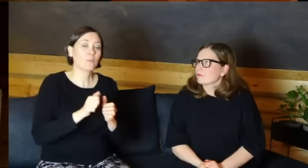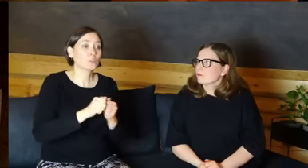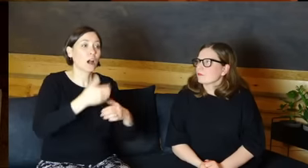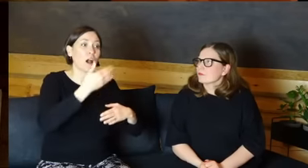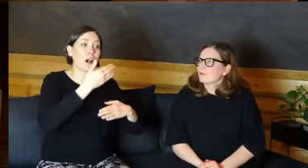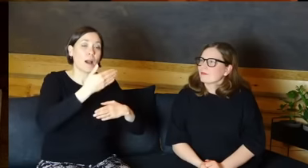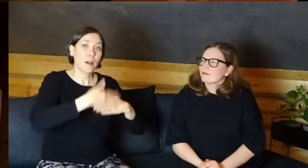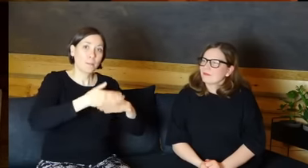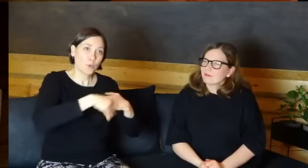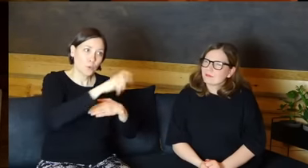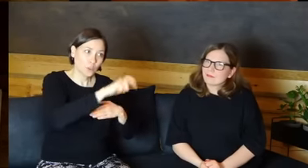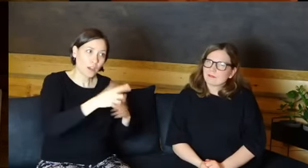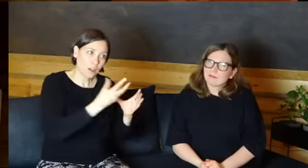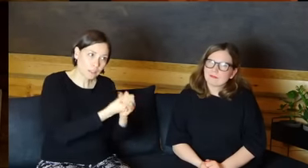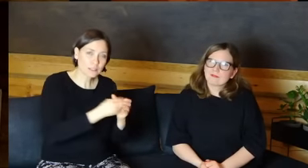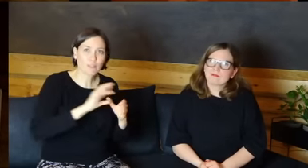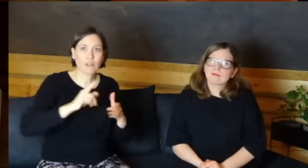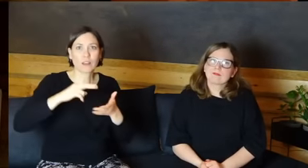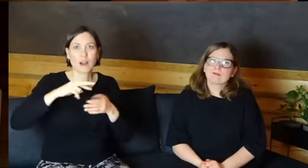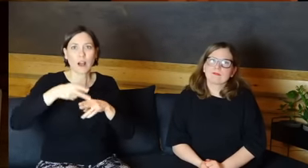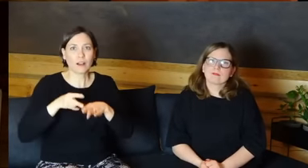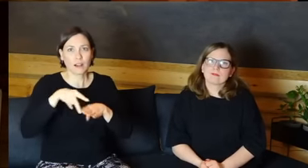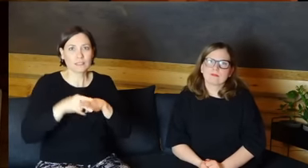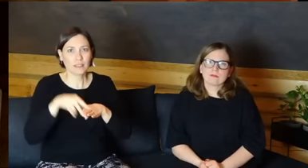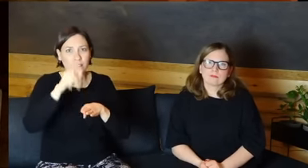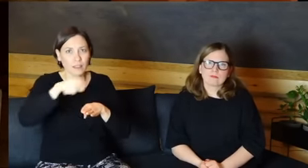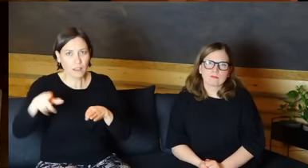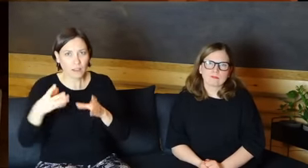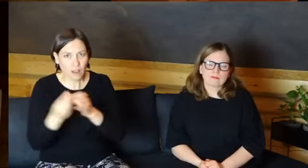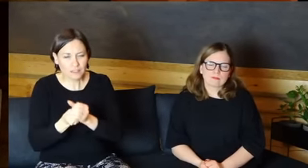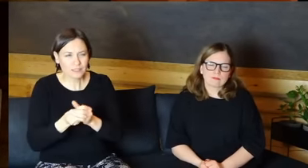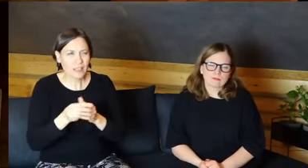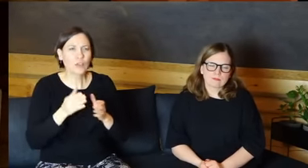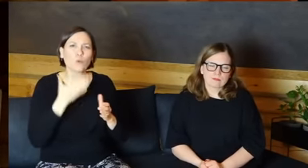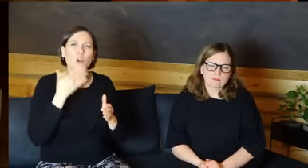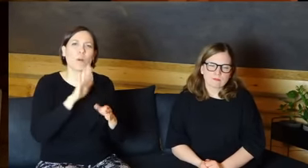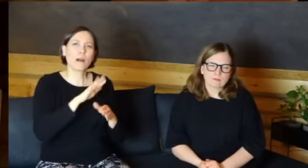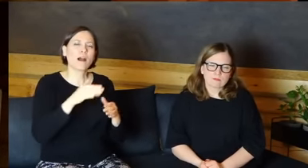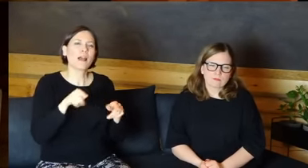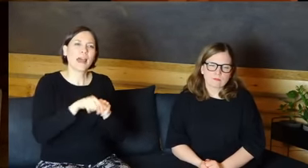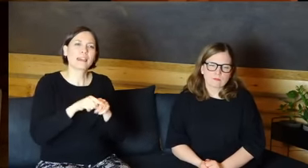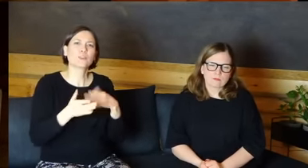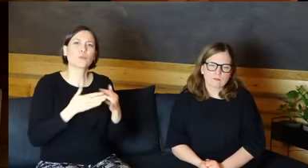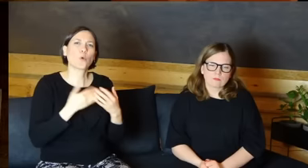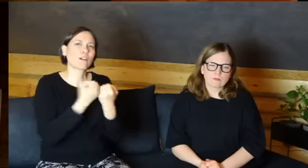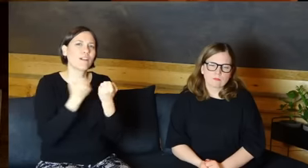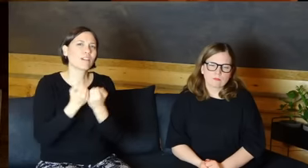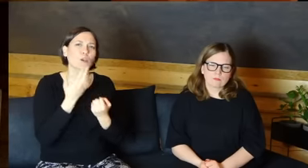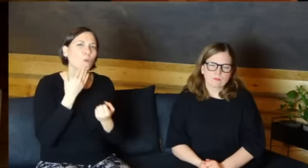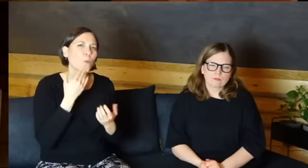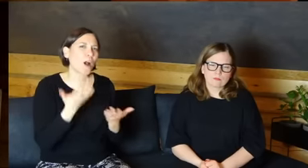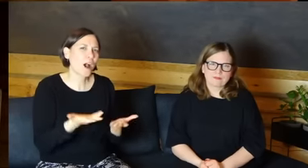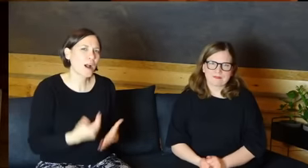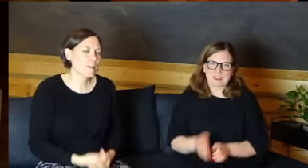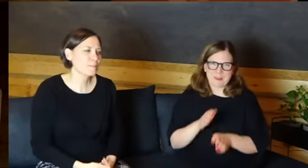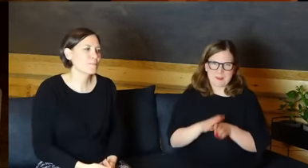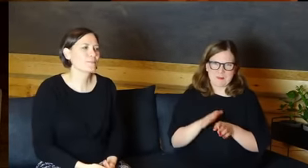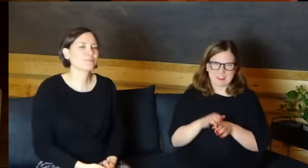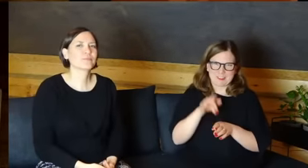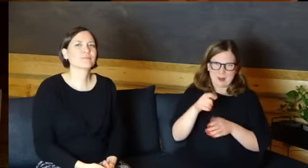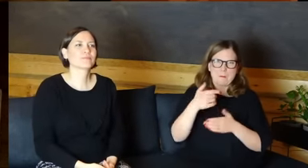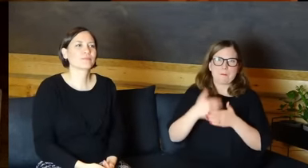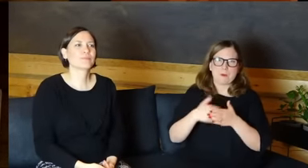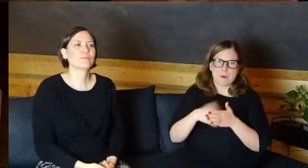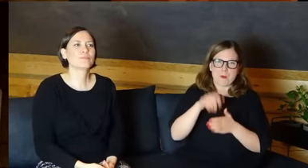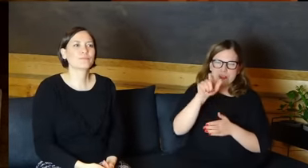kanssa vai YPn kanssa? Ketkä on sun lähimpiä työkavereita perustavalle? No kyllähän se tuo Jyväskylän myyjä on, jonka kanssa